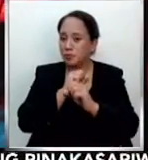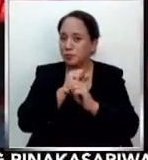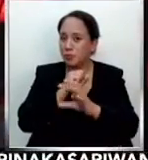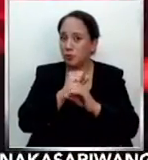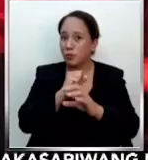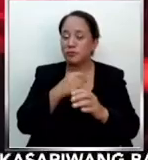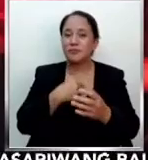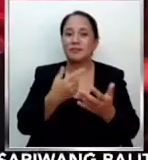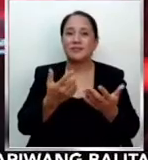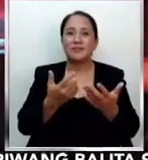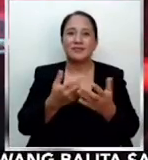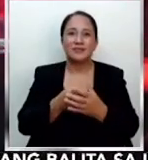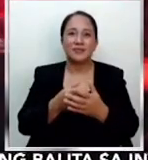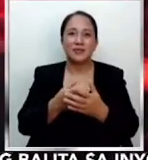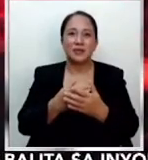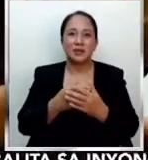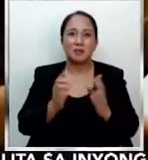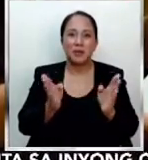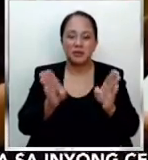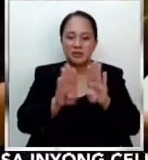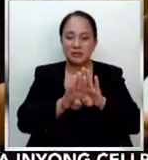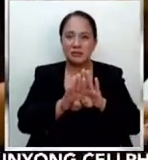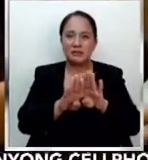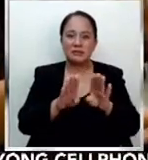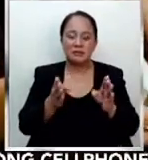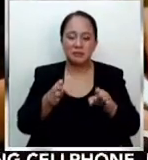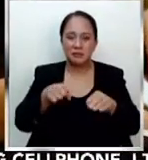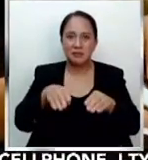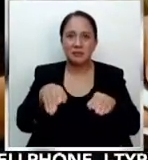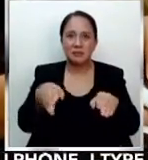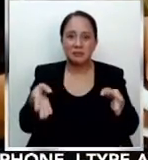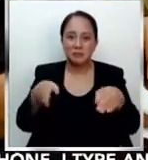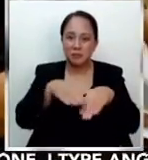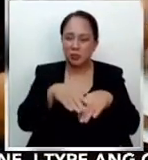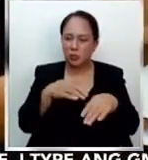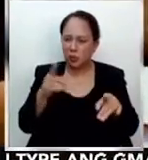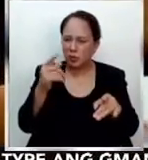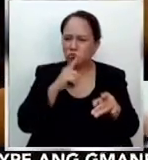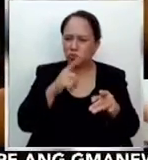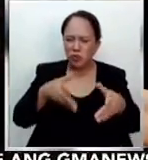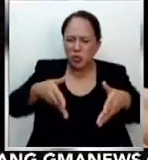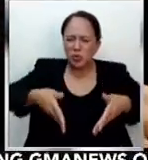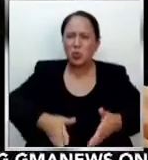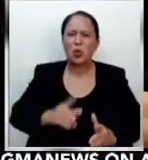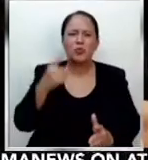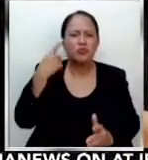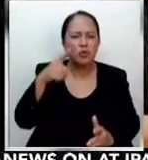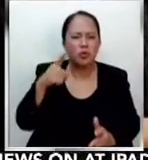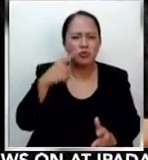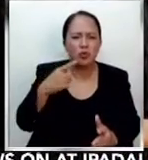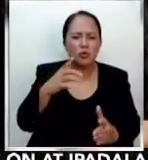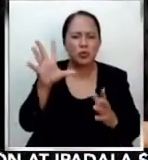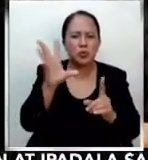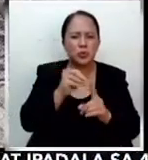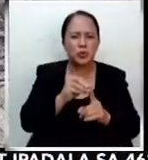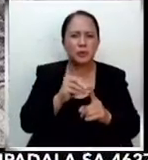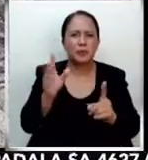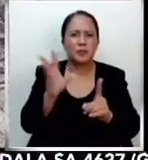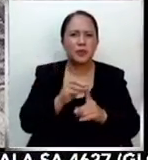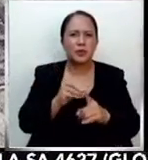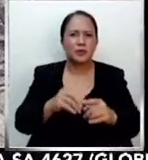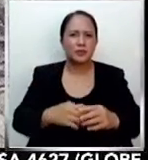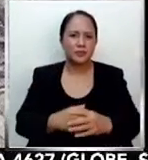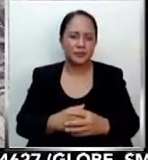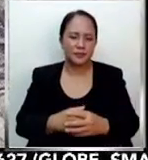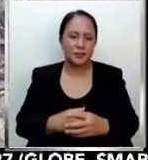ng bahag. Kuya Kim, ano ba ang sinisimbolo ng bahag sa ating kultura? Kuya Kim, ano na? Ang